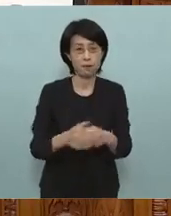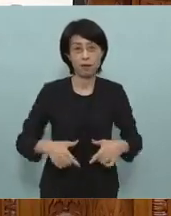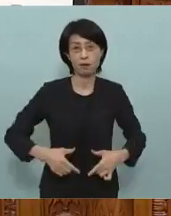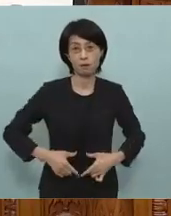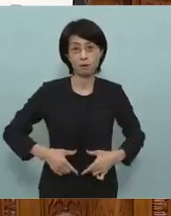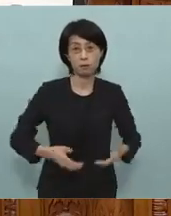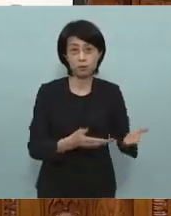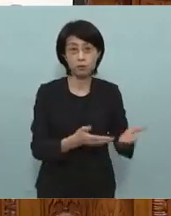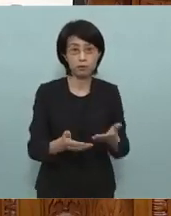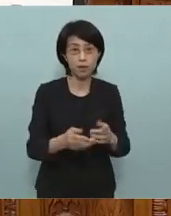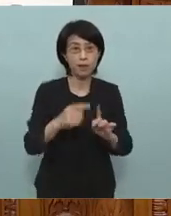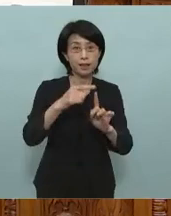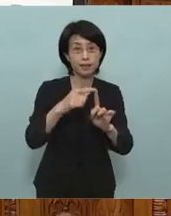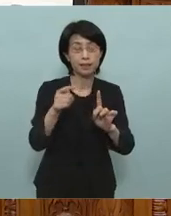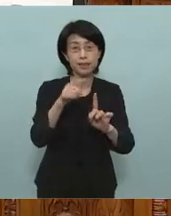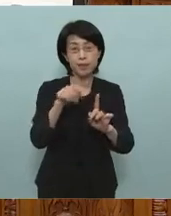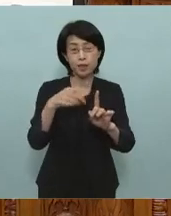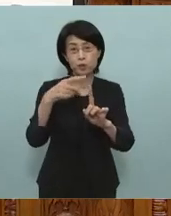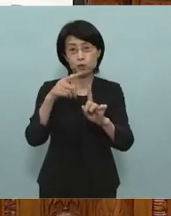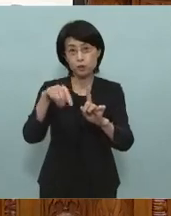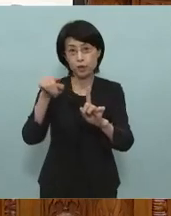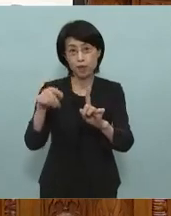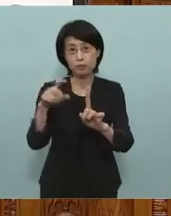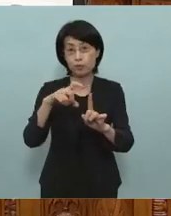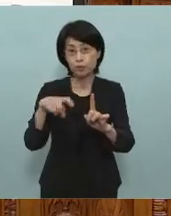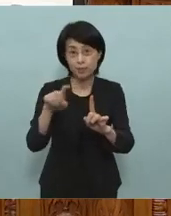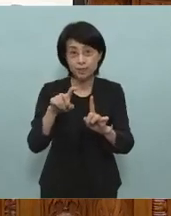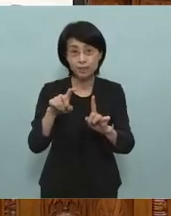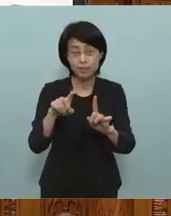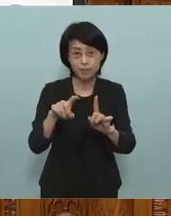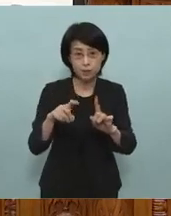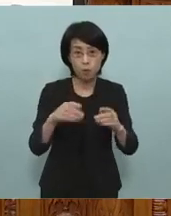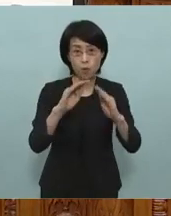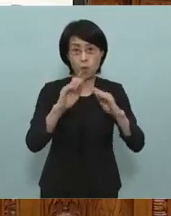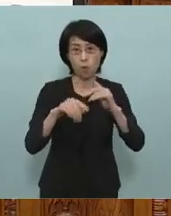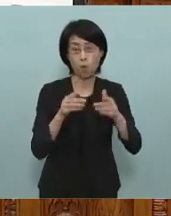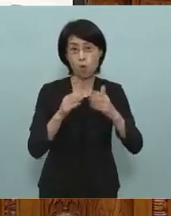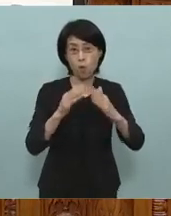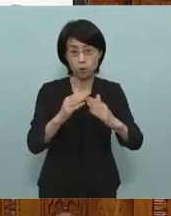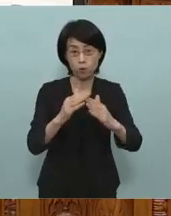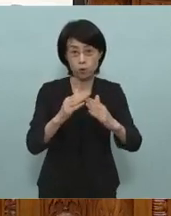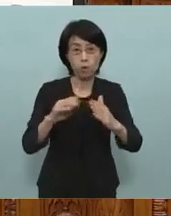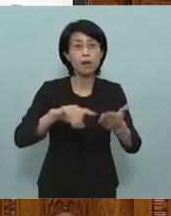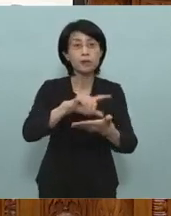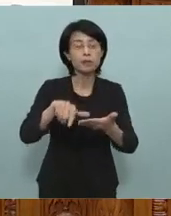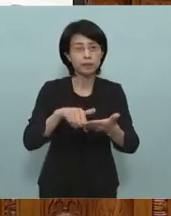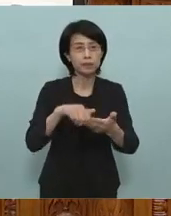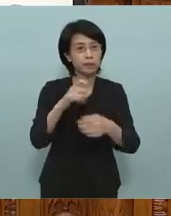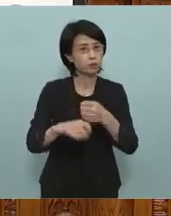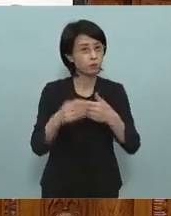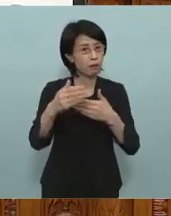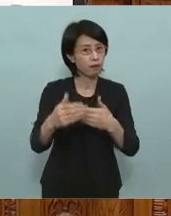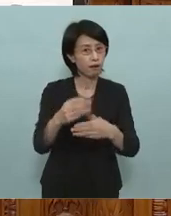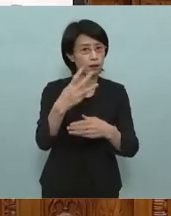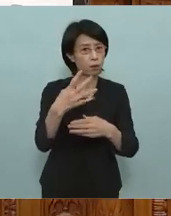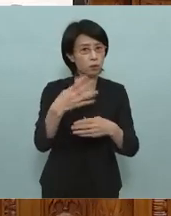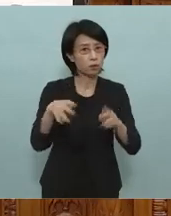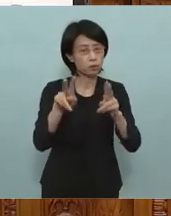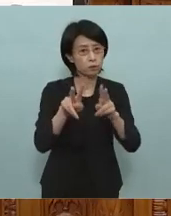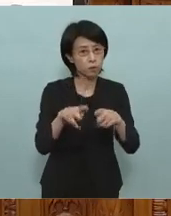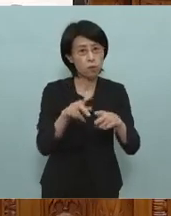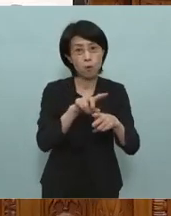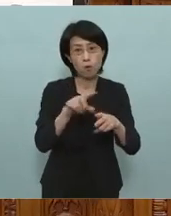たtsmcの半導体工場は地域に10年間で4兆円を超える経済効果